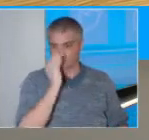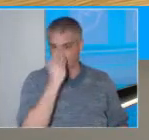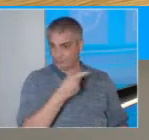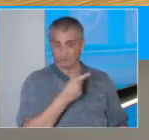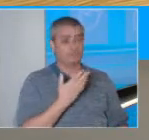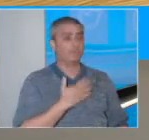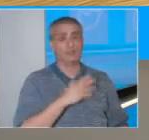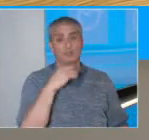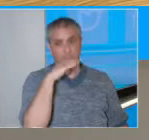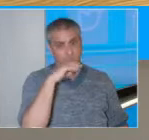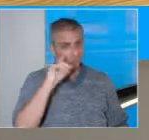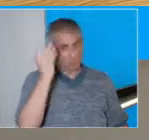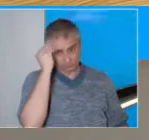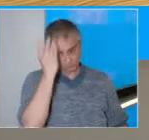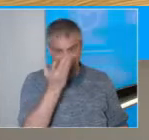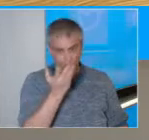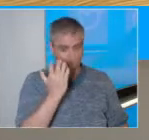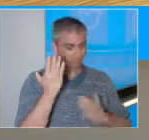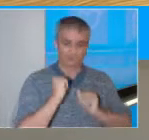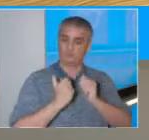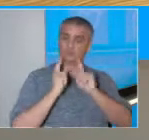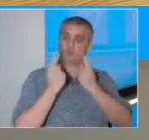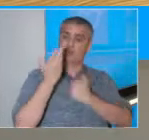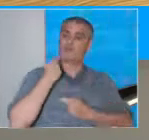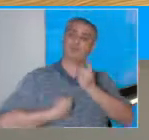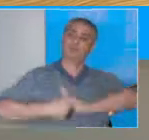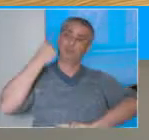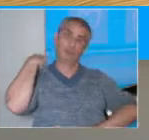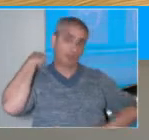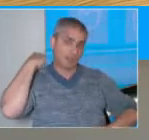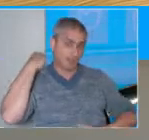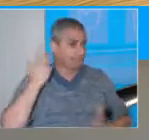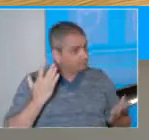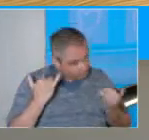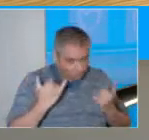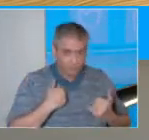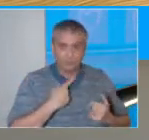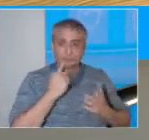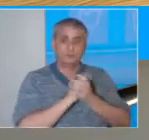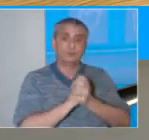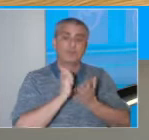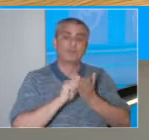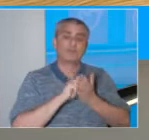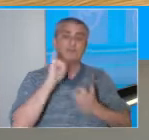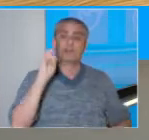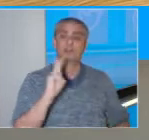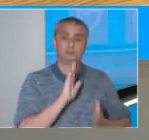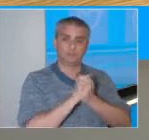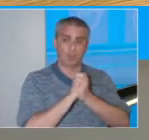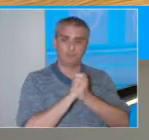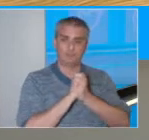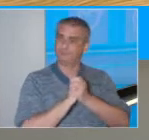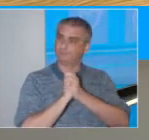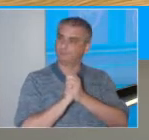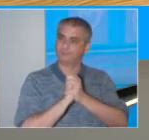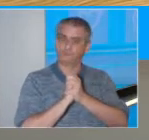חג הפסח, וכולם זוכרים ונשענים על מה שקרה כאן בשנה שעברה. עכשיו אנחנו רוצים לומר שלום לכתבנו יניר קוזין, שלום.